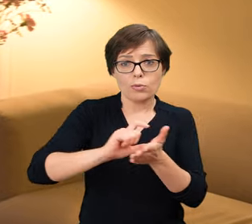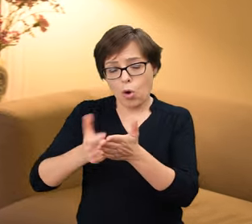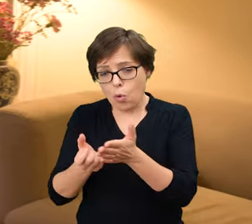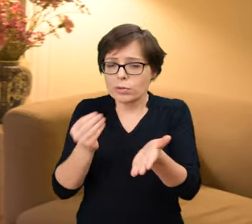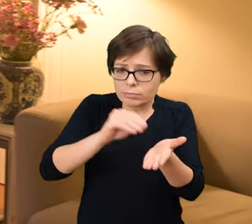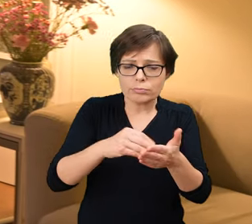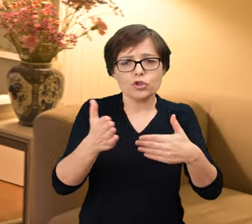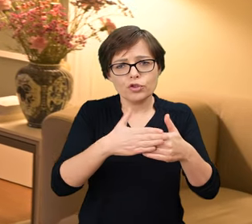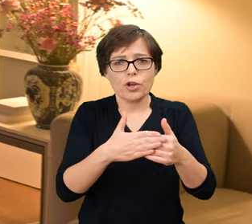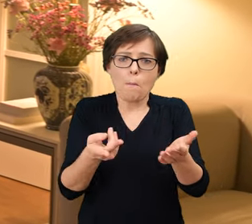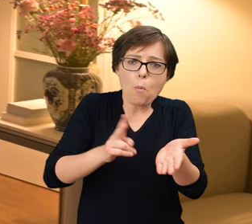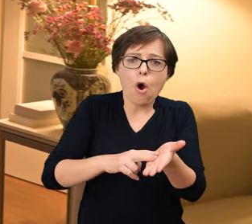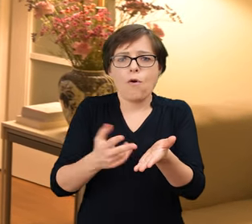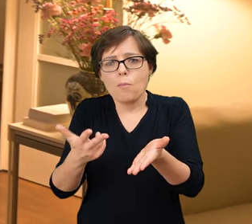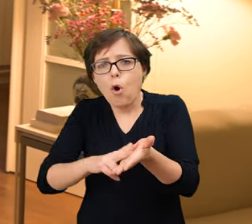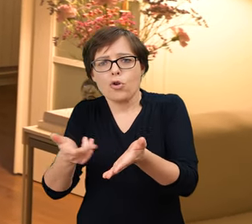pomieszczeniami.